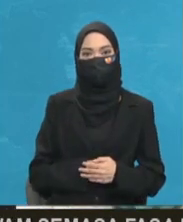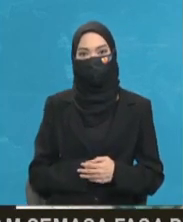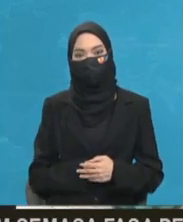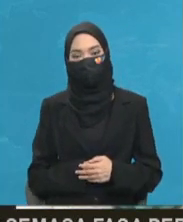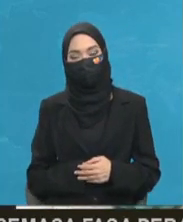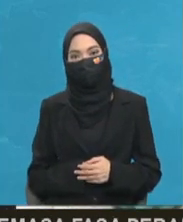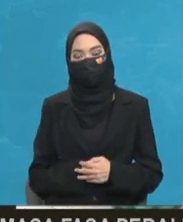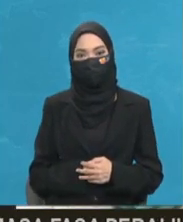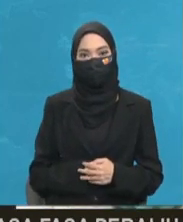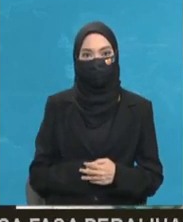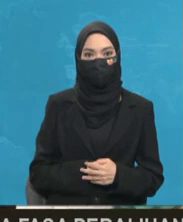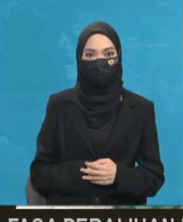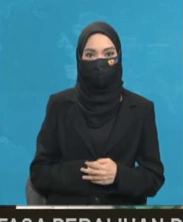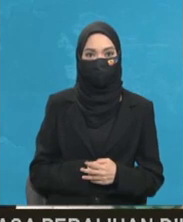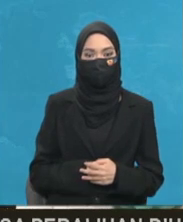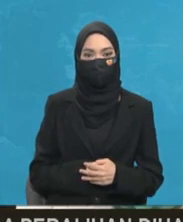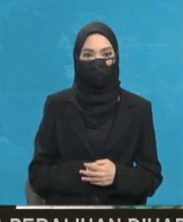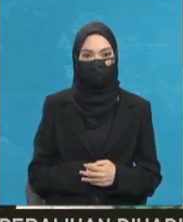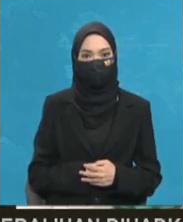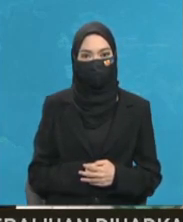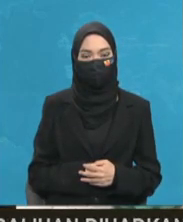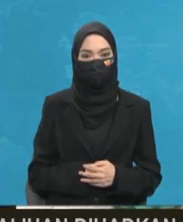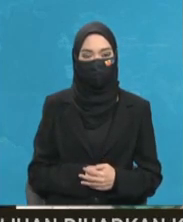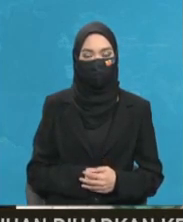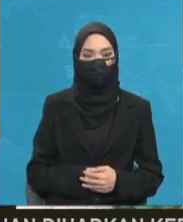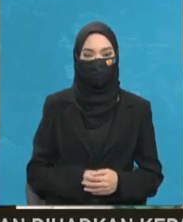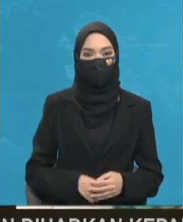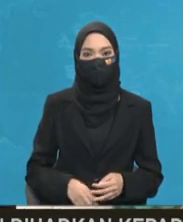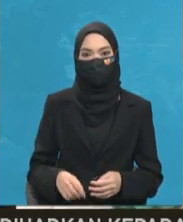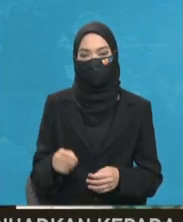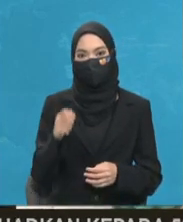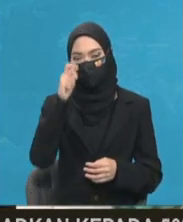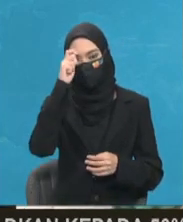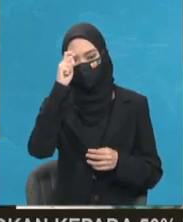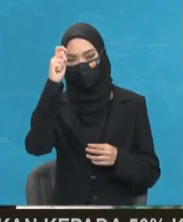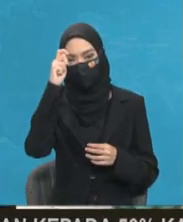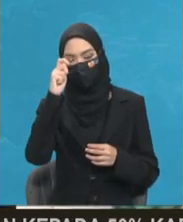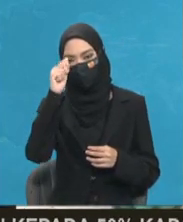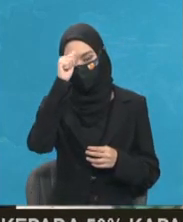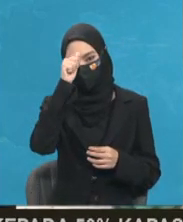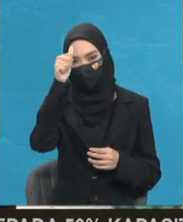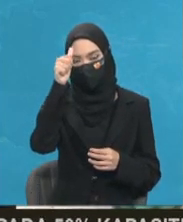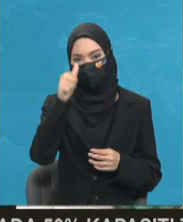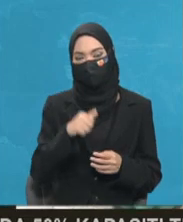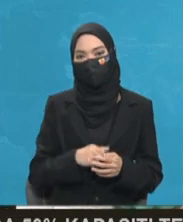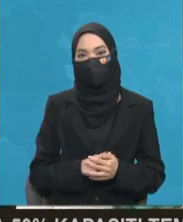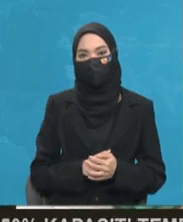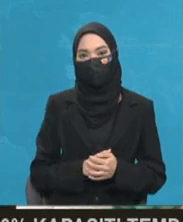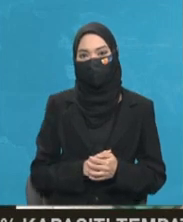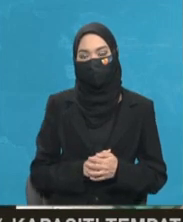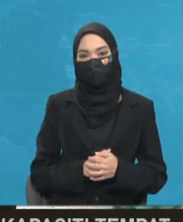Hai boleh itu dengan betah waqar kepada Allah subhanahuwata'ala fasa